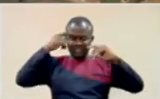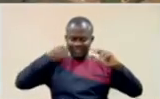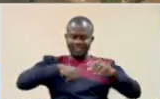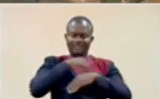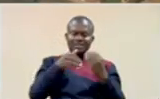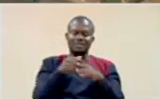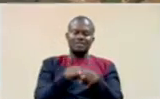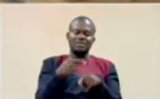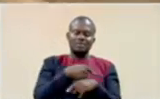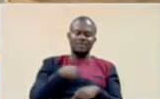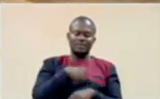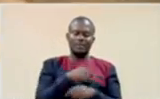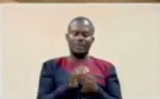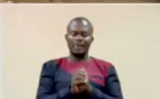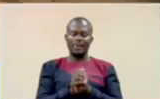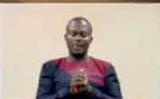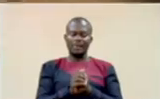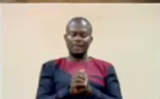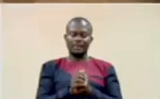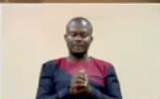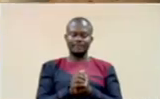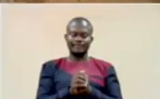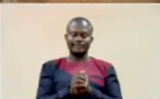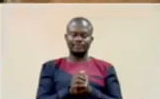nk'uko umusatsi twari dutuyeho.